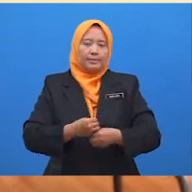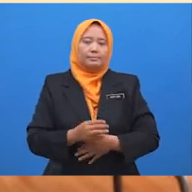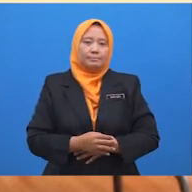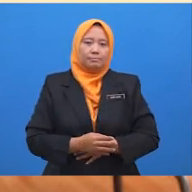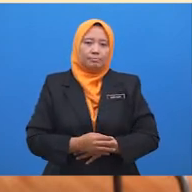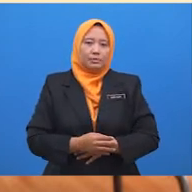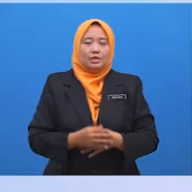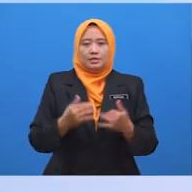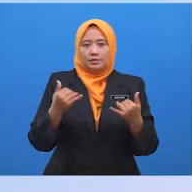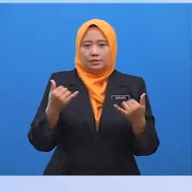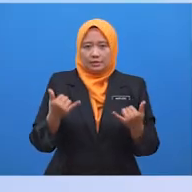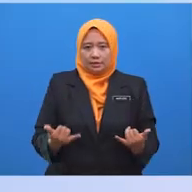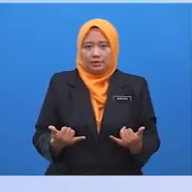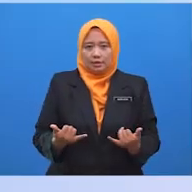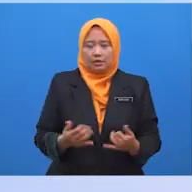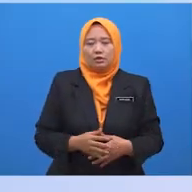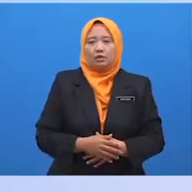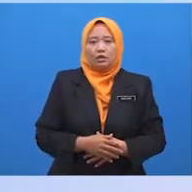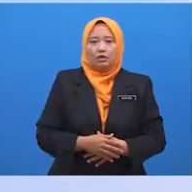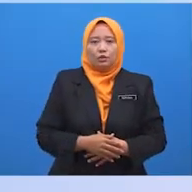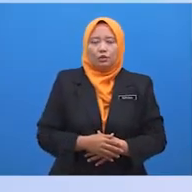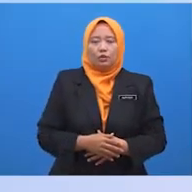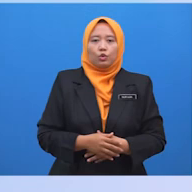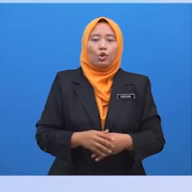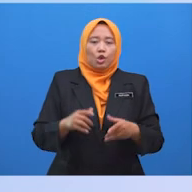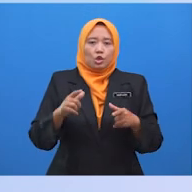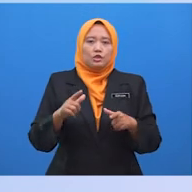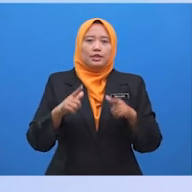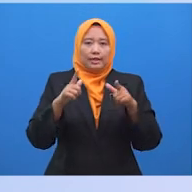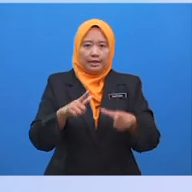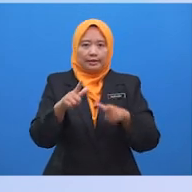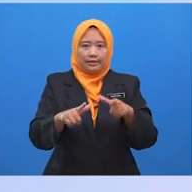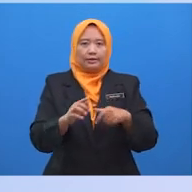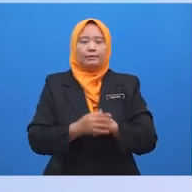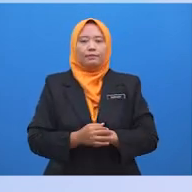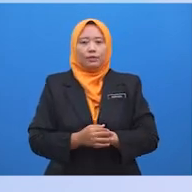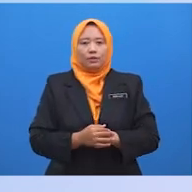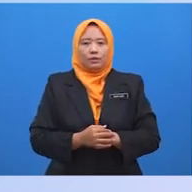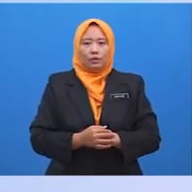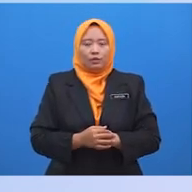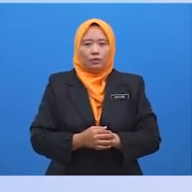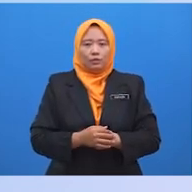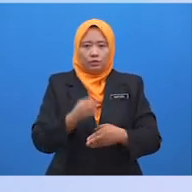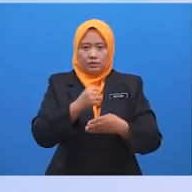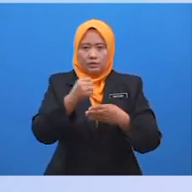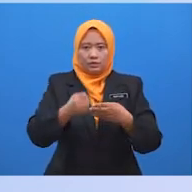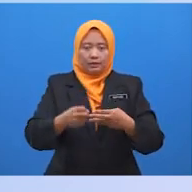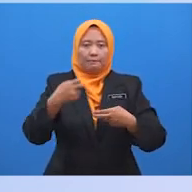Berikut adalah langkah-langkah untuk menyelesaikan masalah dalam